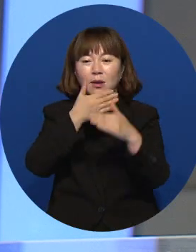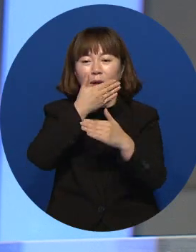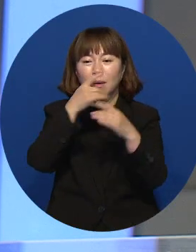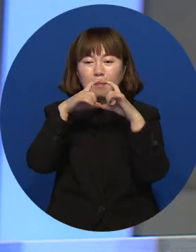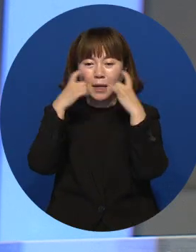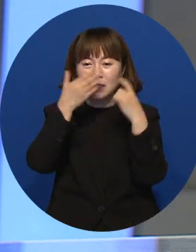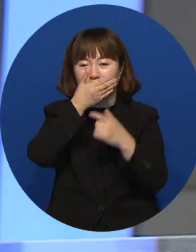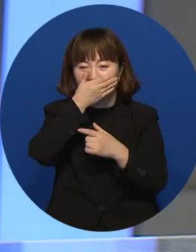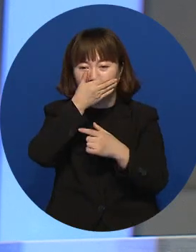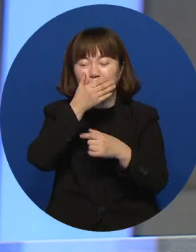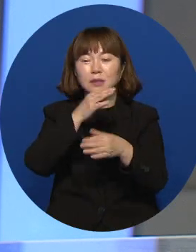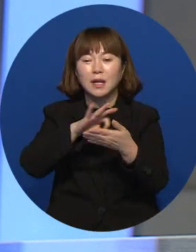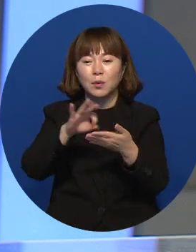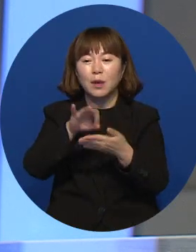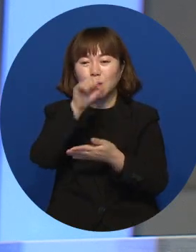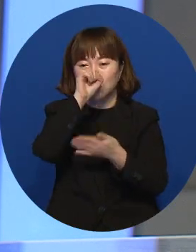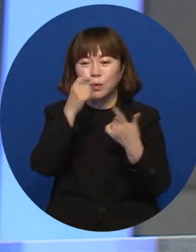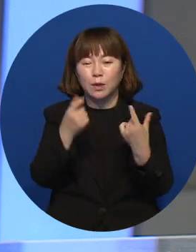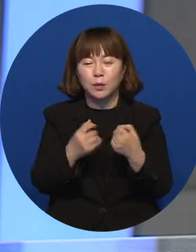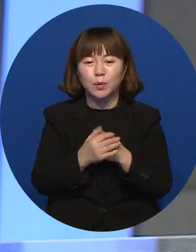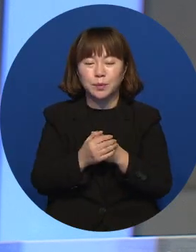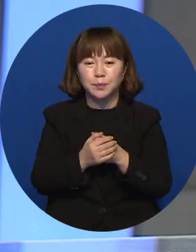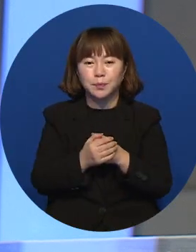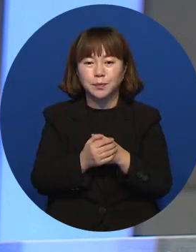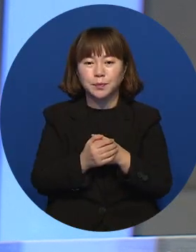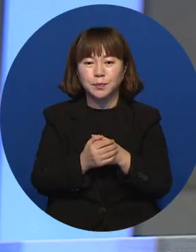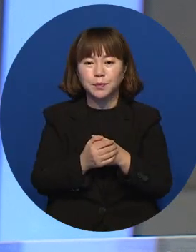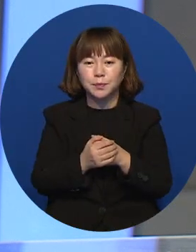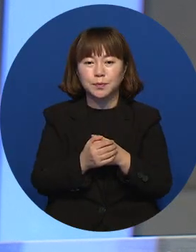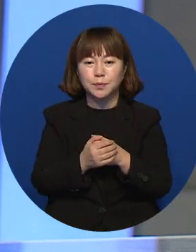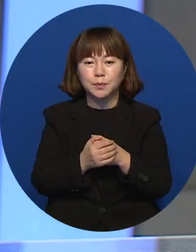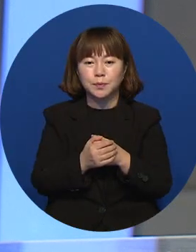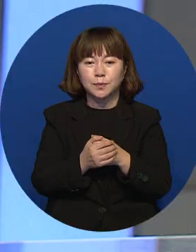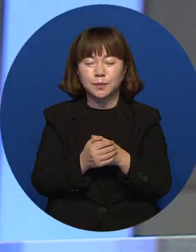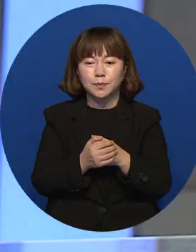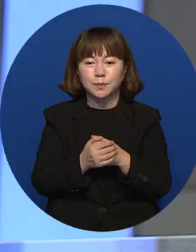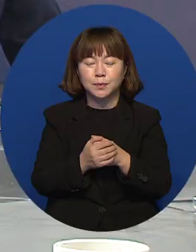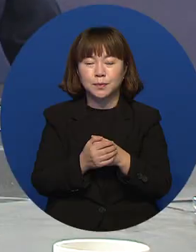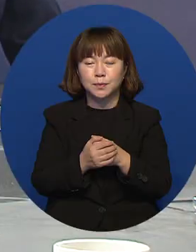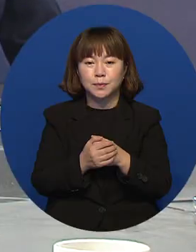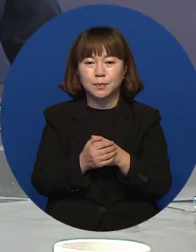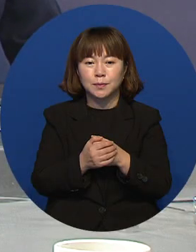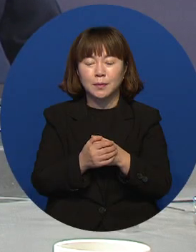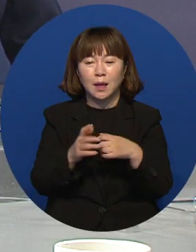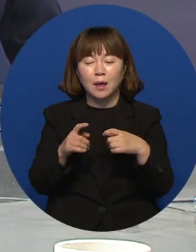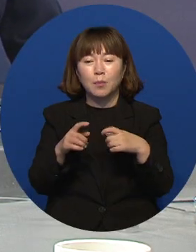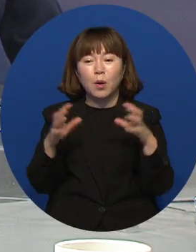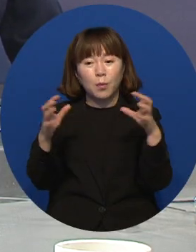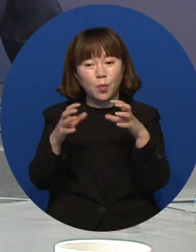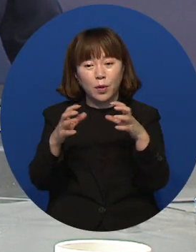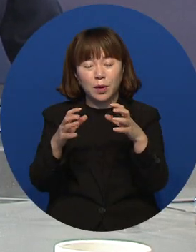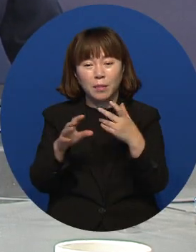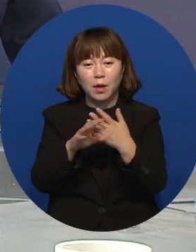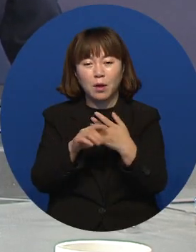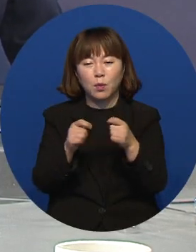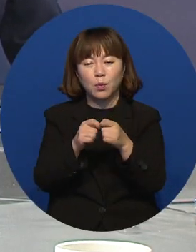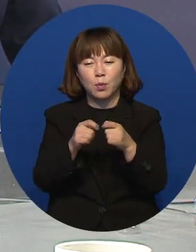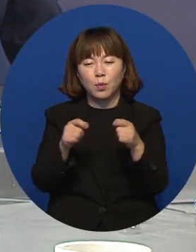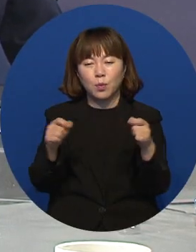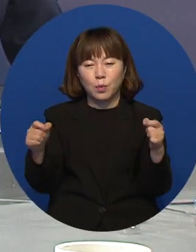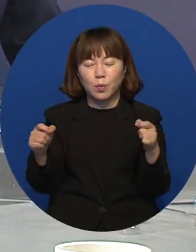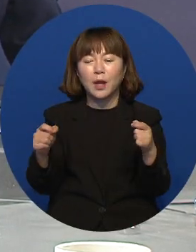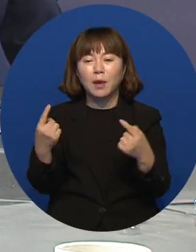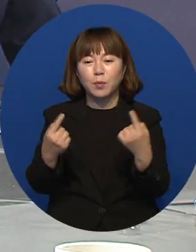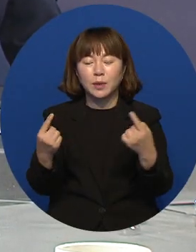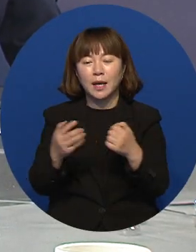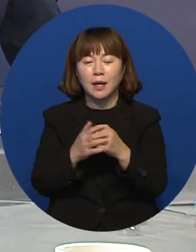좀 어 그리고 좀 개인적으로 이제 예를 들어서 뭐 우리가 모임을 하더라도 좀 장기간 보다는 좀 시간 거리